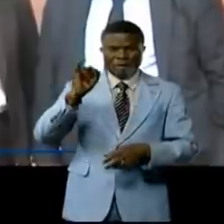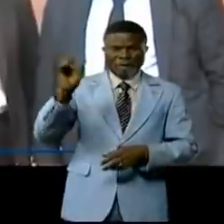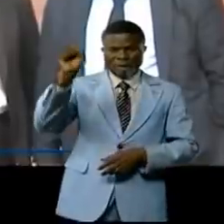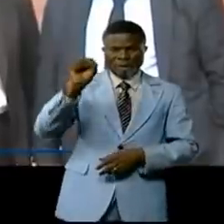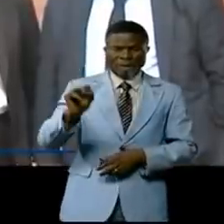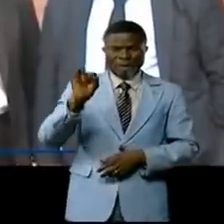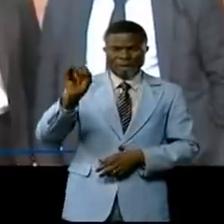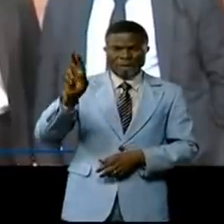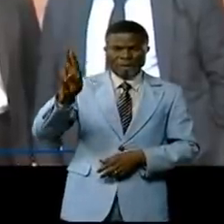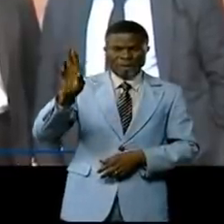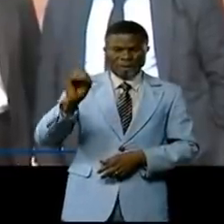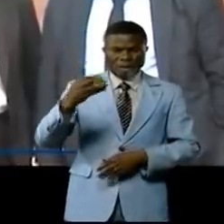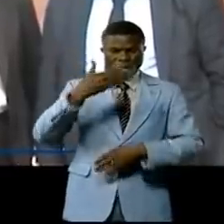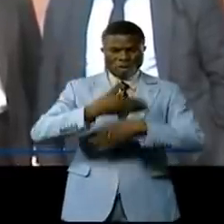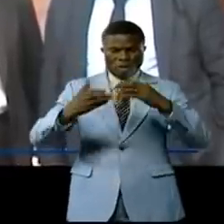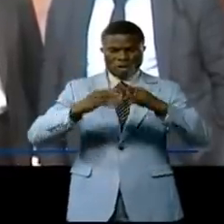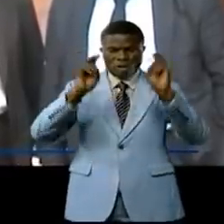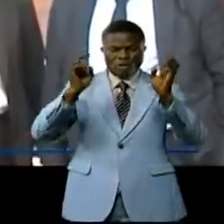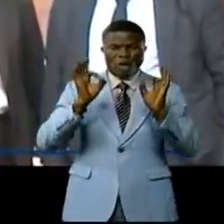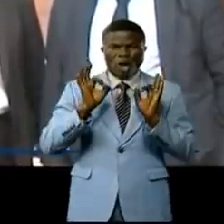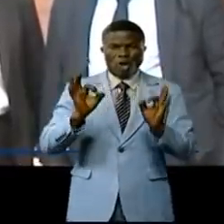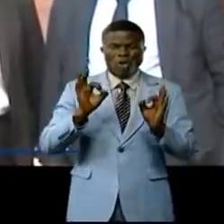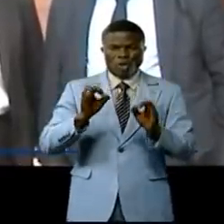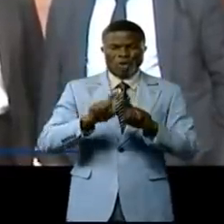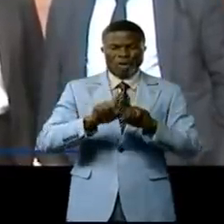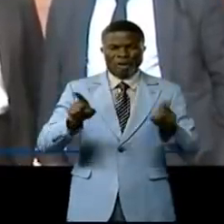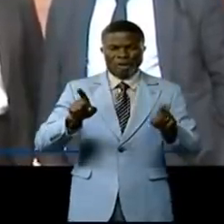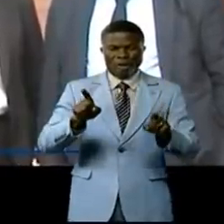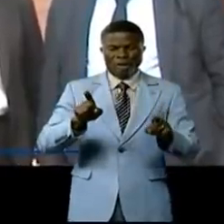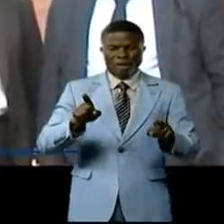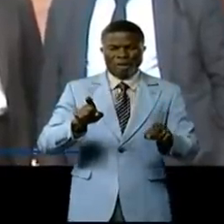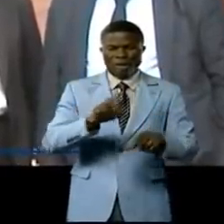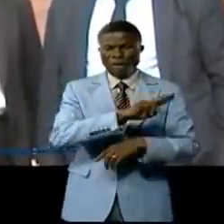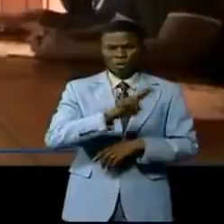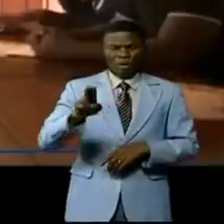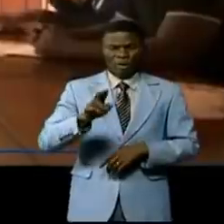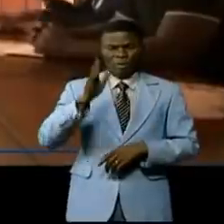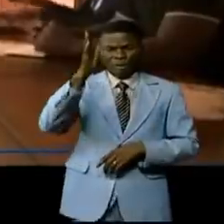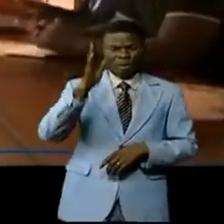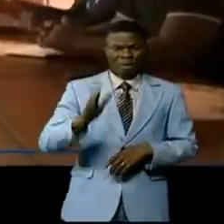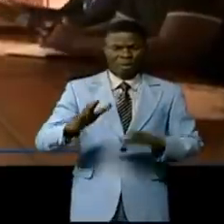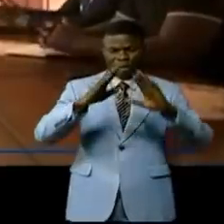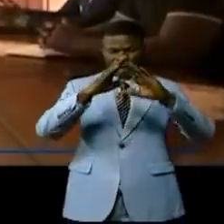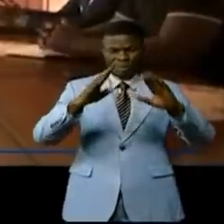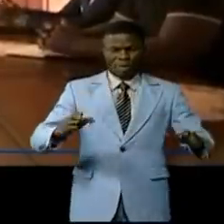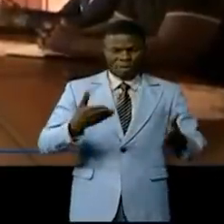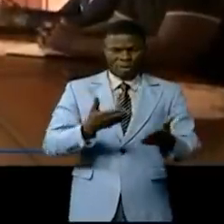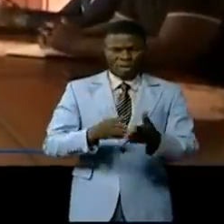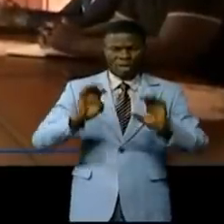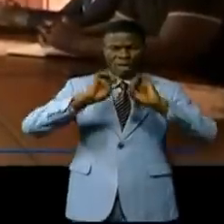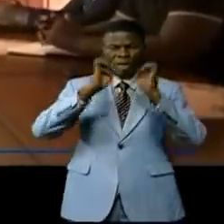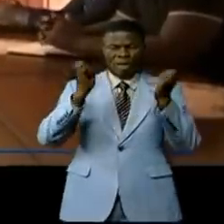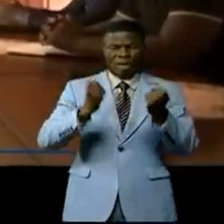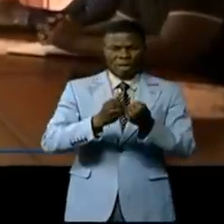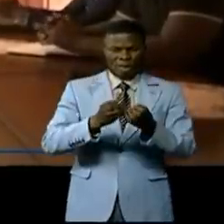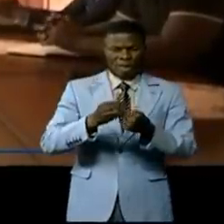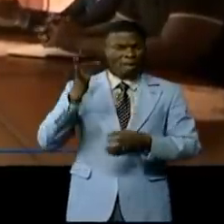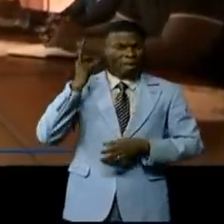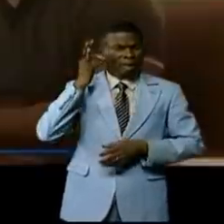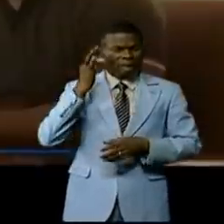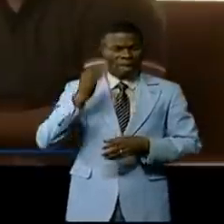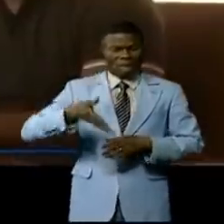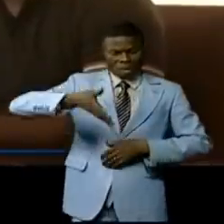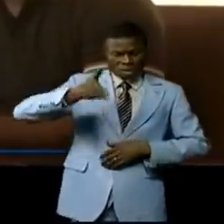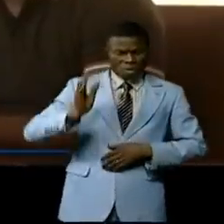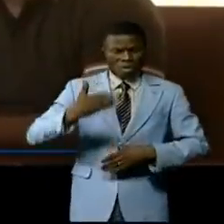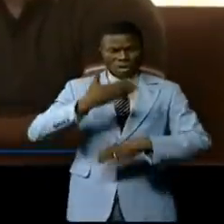bâtir une nouvelle cité au-delà de 2500 logements. Avec cette entreprise kenyane spécialisée dans la construction